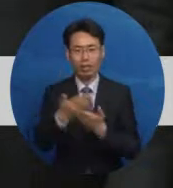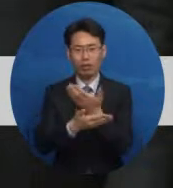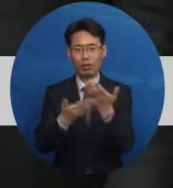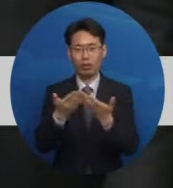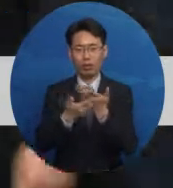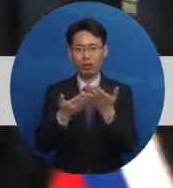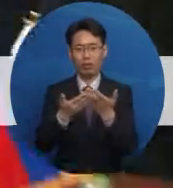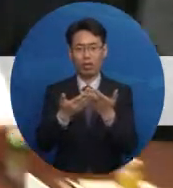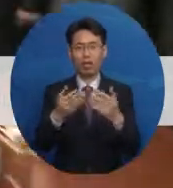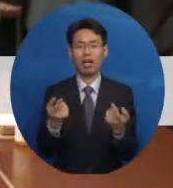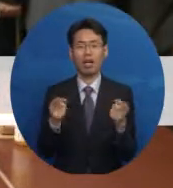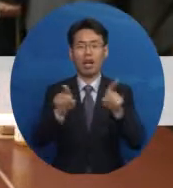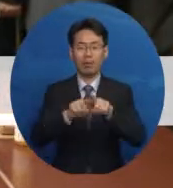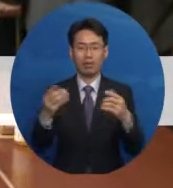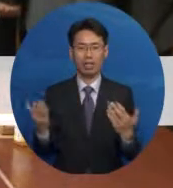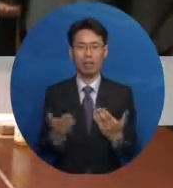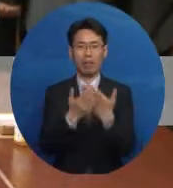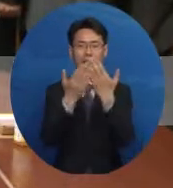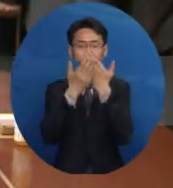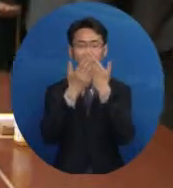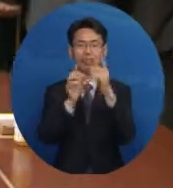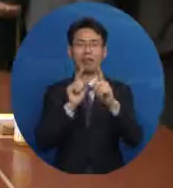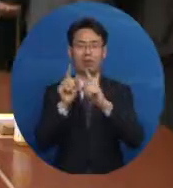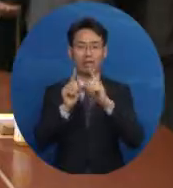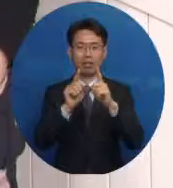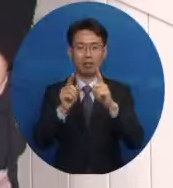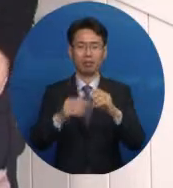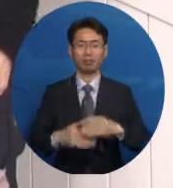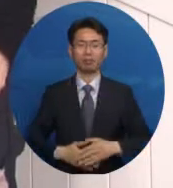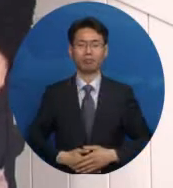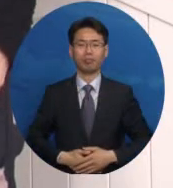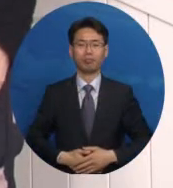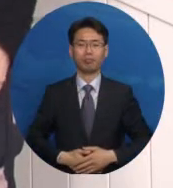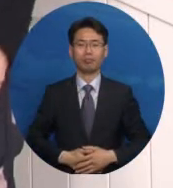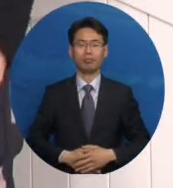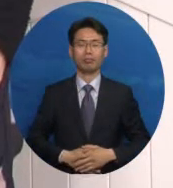교류를 펼쳐 공동 발전하자고 말했습니다.